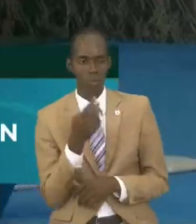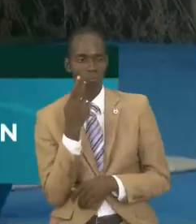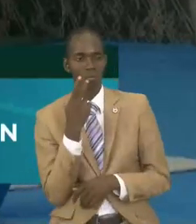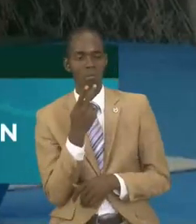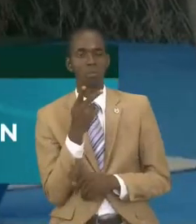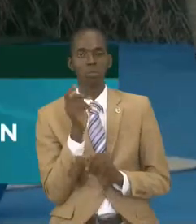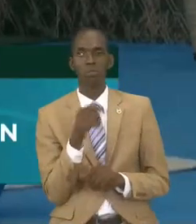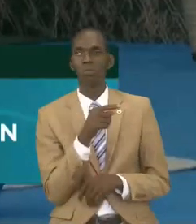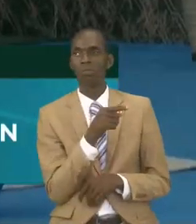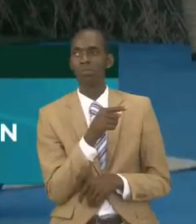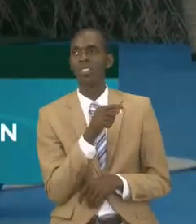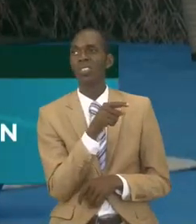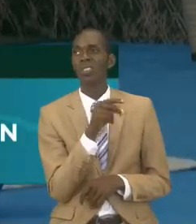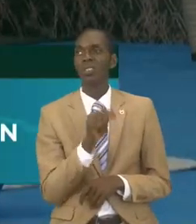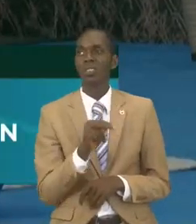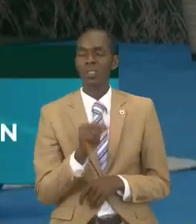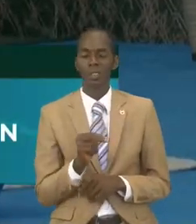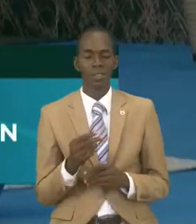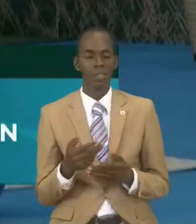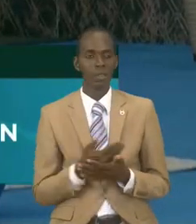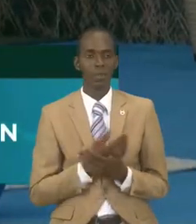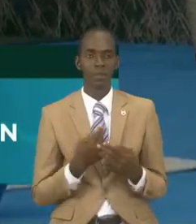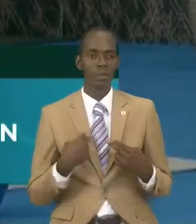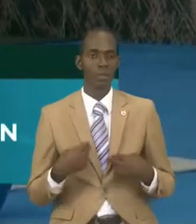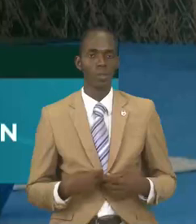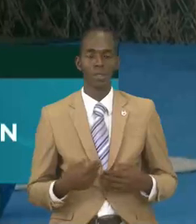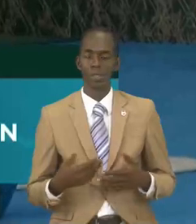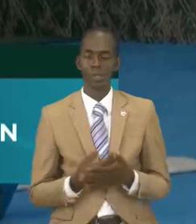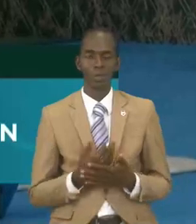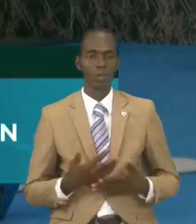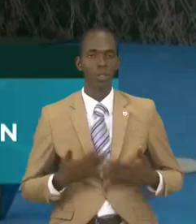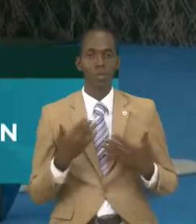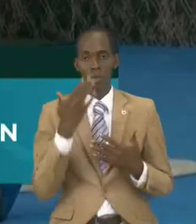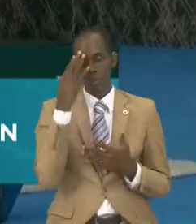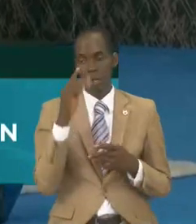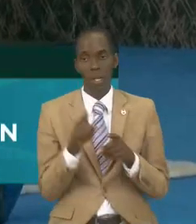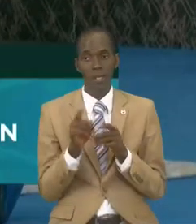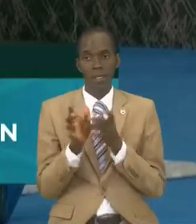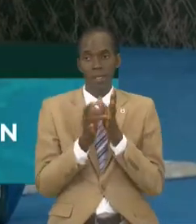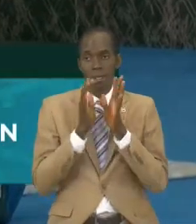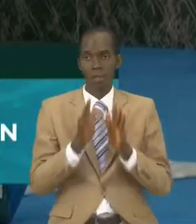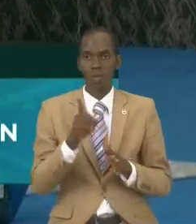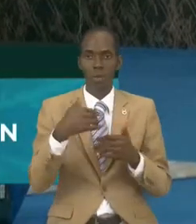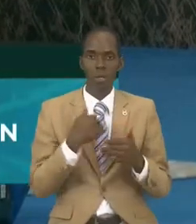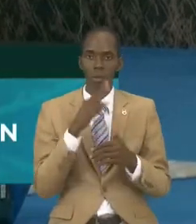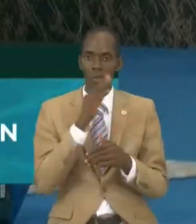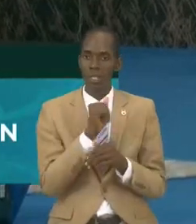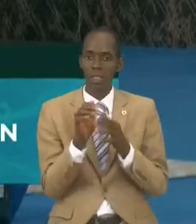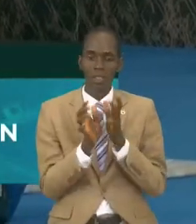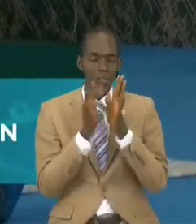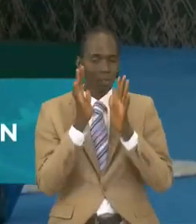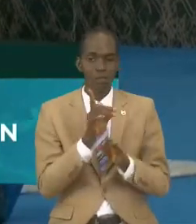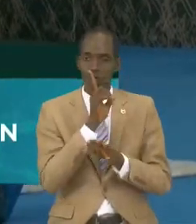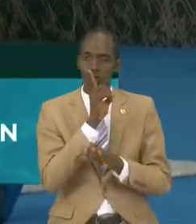affaissées, tu peux le dire que celui-ci a besoin de renouvellement, même dans notre vie, en tant que chrétien. Tu es